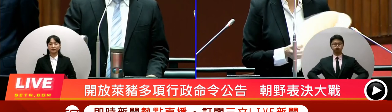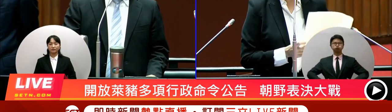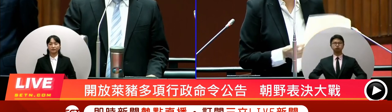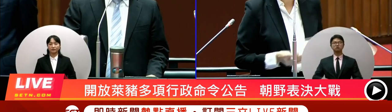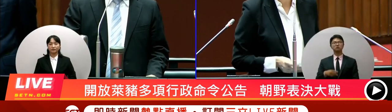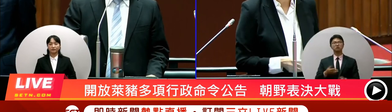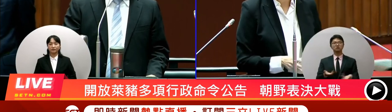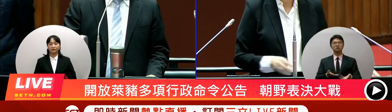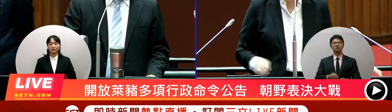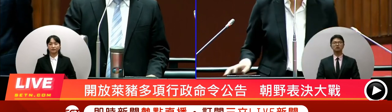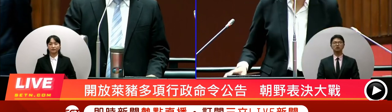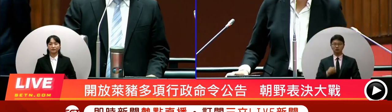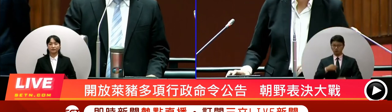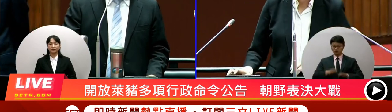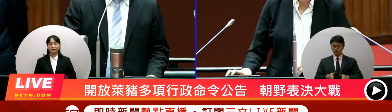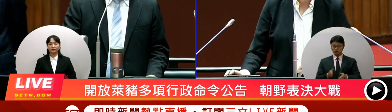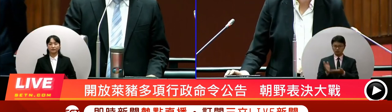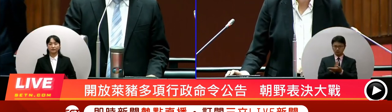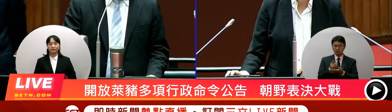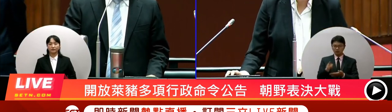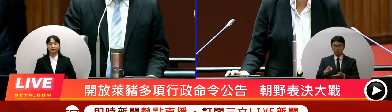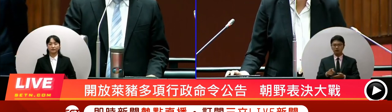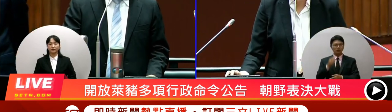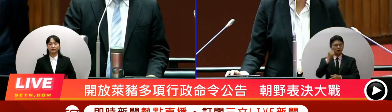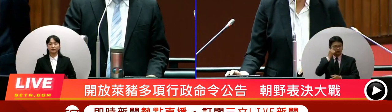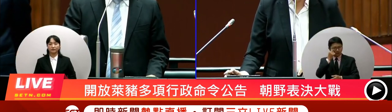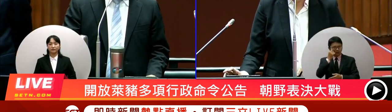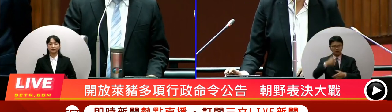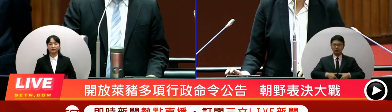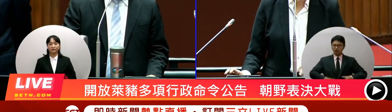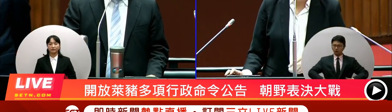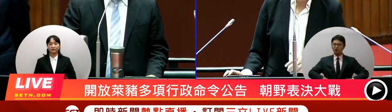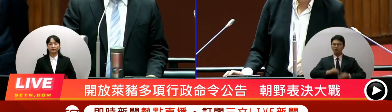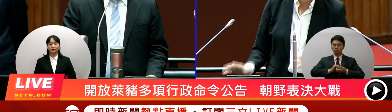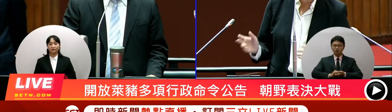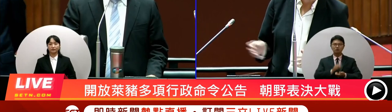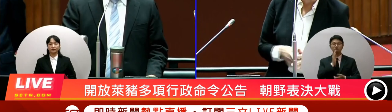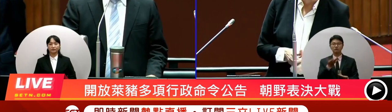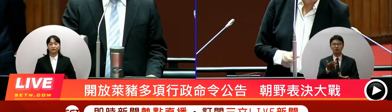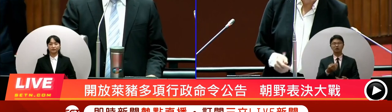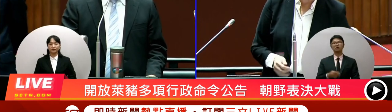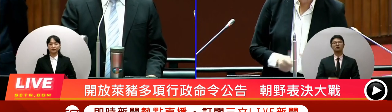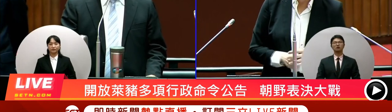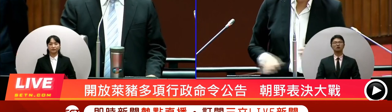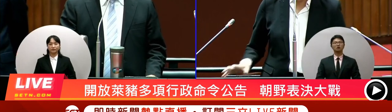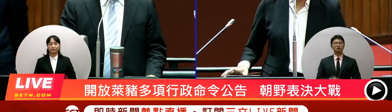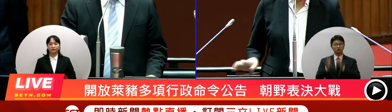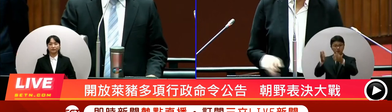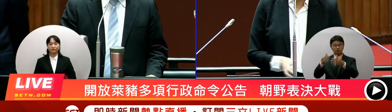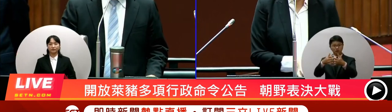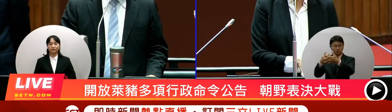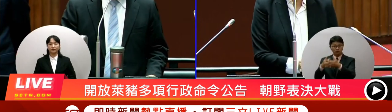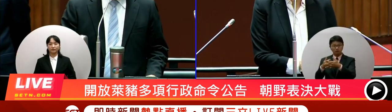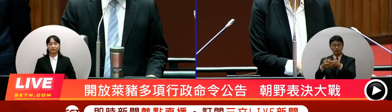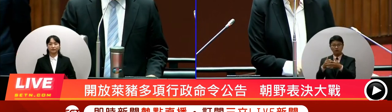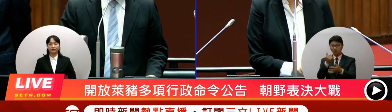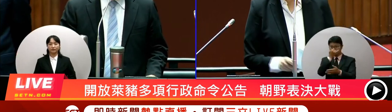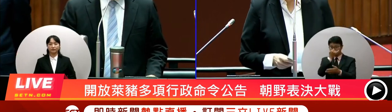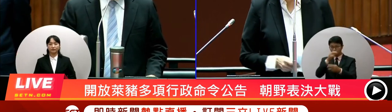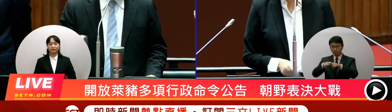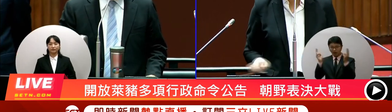好，我们如何来看它是一个困难跟勇敢的决定？到底有什么一定要去开放？所以院长你可以知